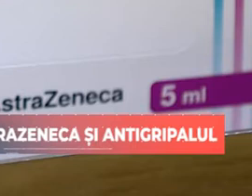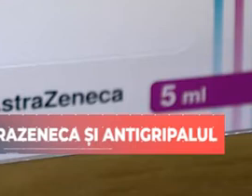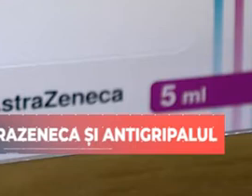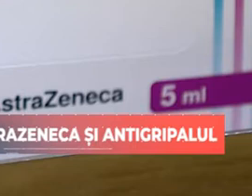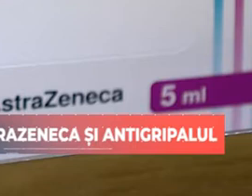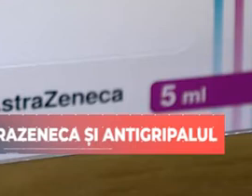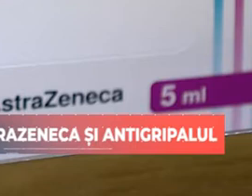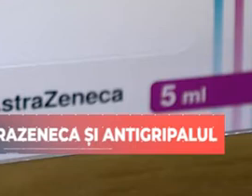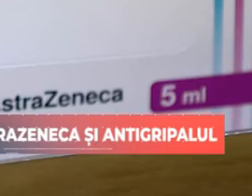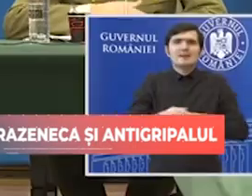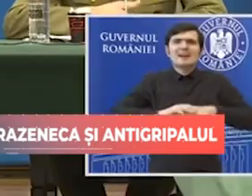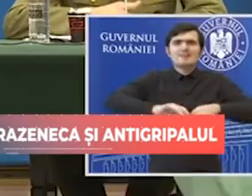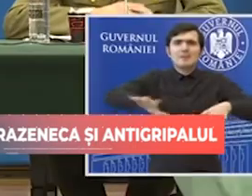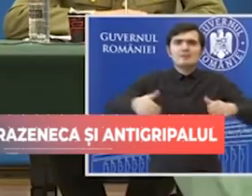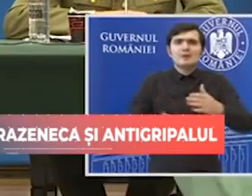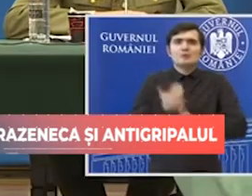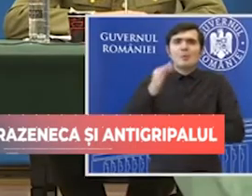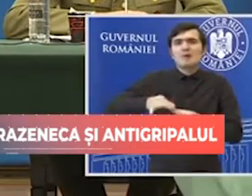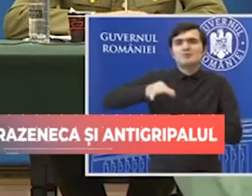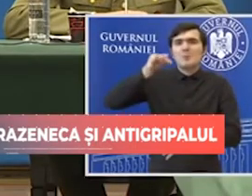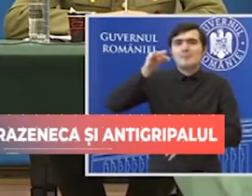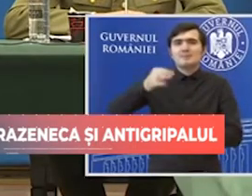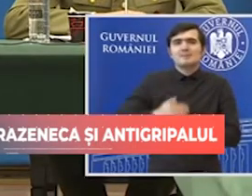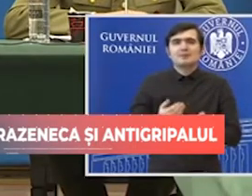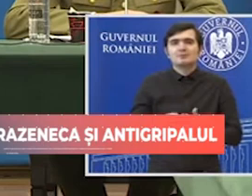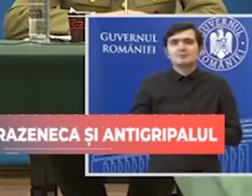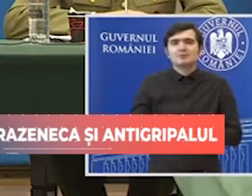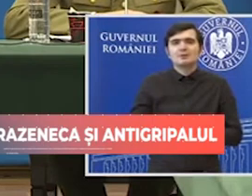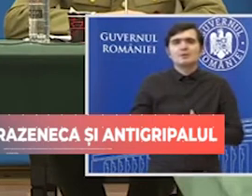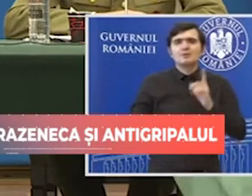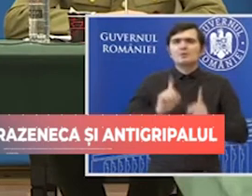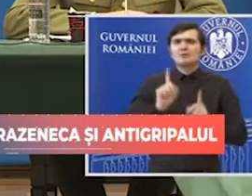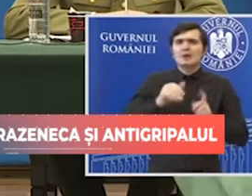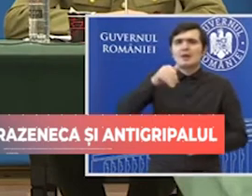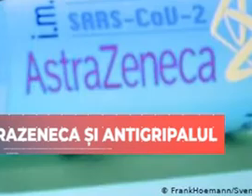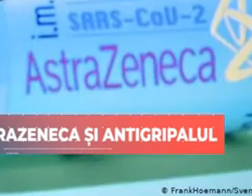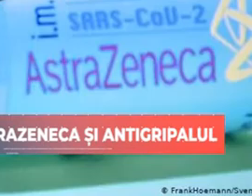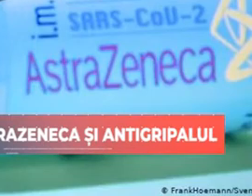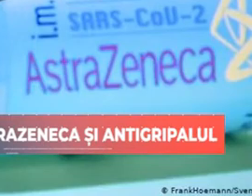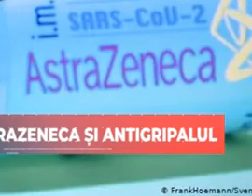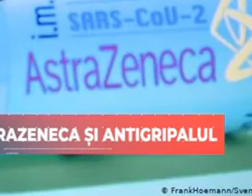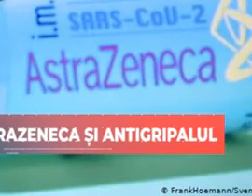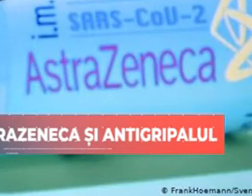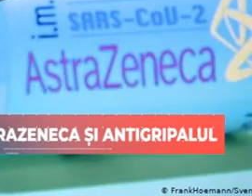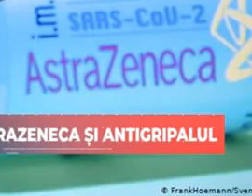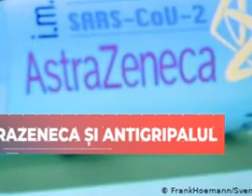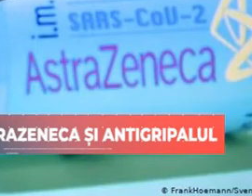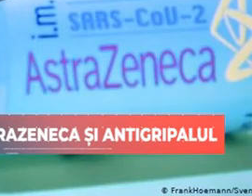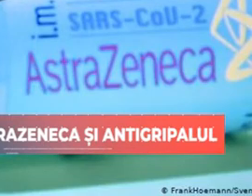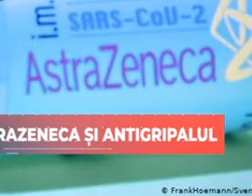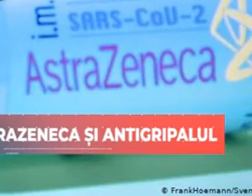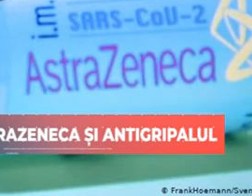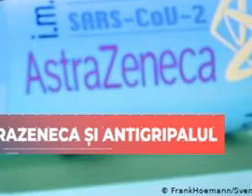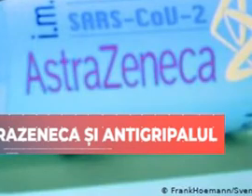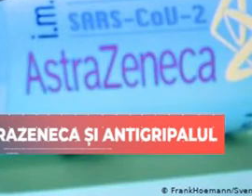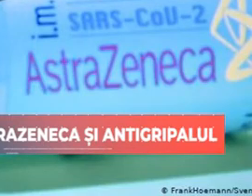de varianta sudafricană a COVID. Gheorghiță susține că vaccinul AstraZeneca protejează față de formele severe ale bolii, în contextul în care